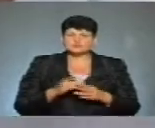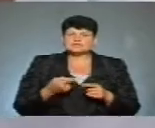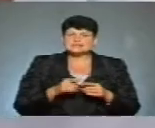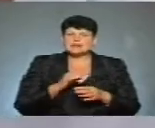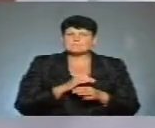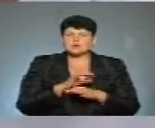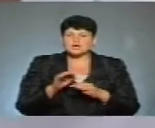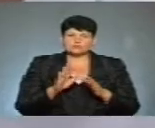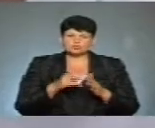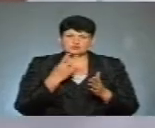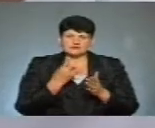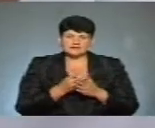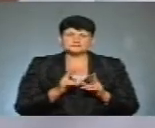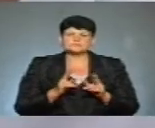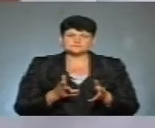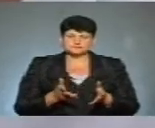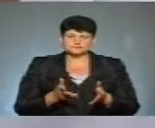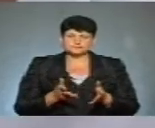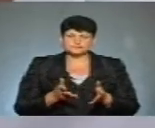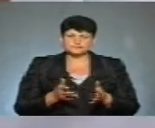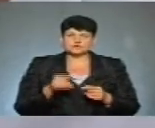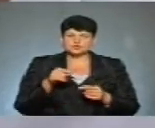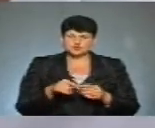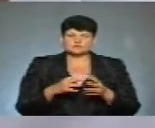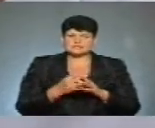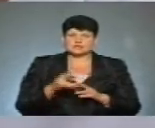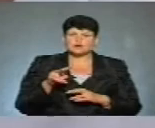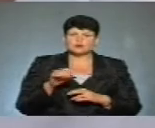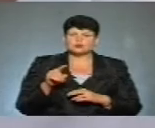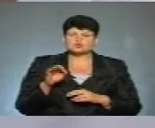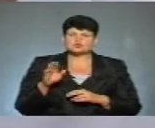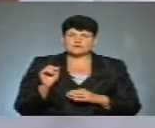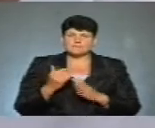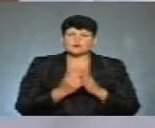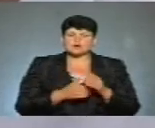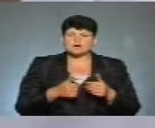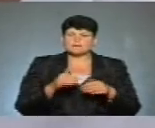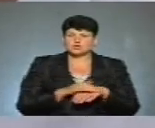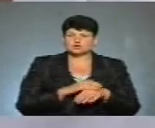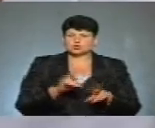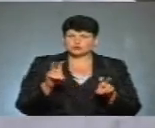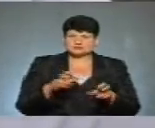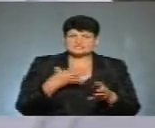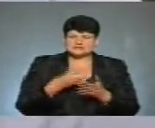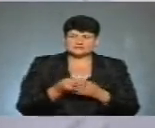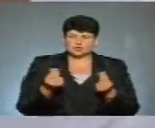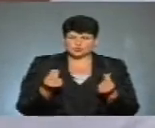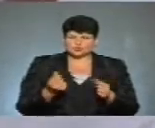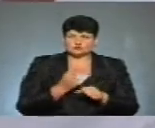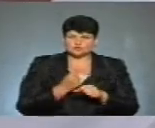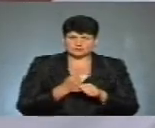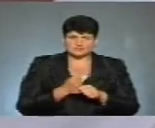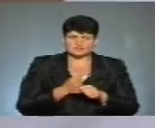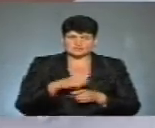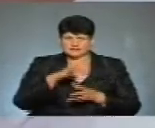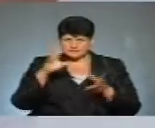буде виглядати наступним чином. В цьому селищі Лозова програма «Добре» повністю за свій кошт зробила цей комплексний